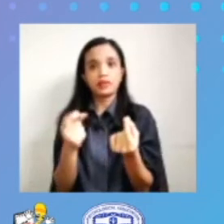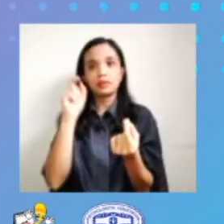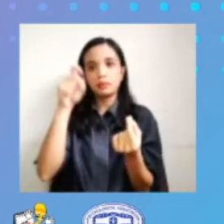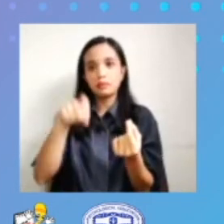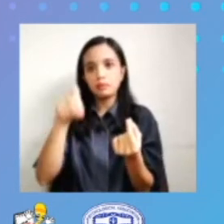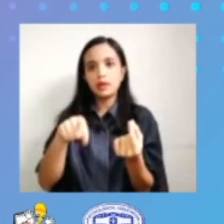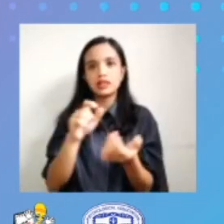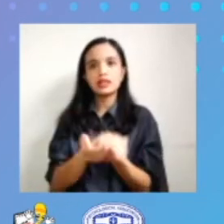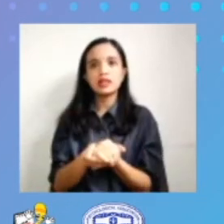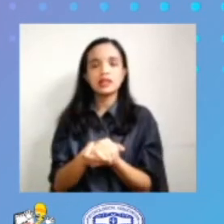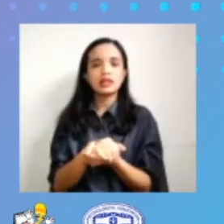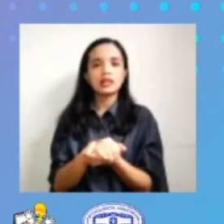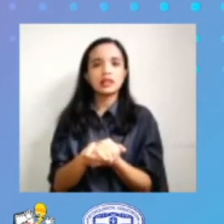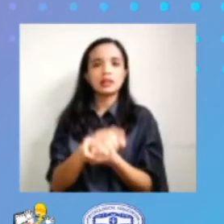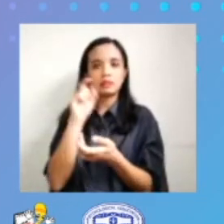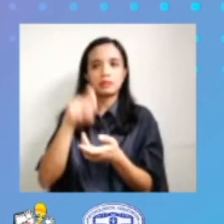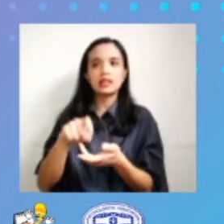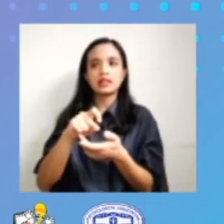po.